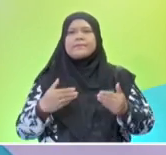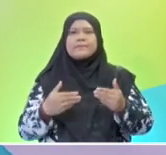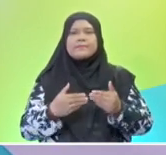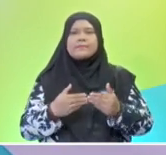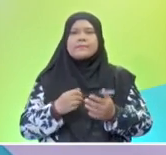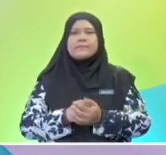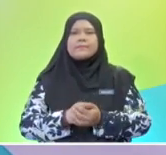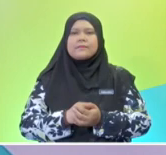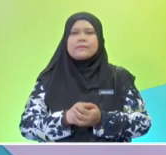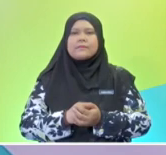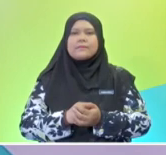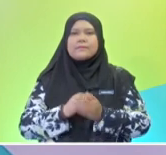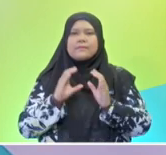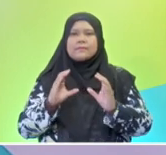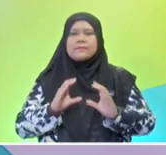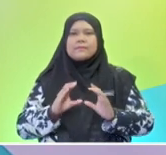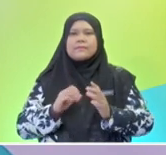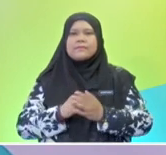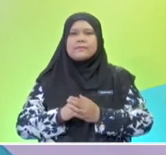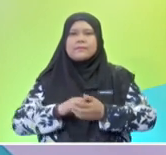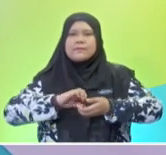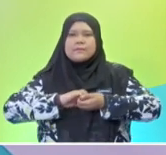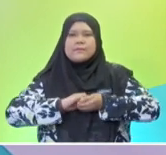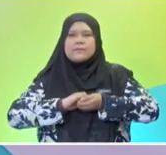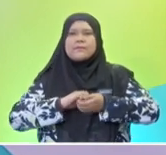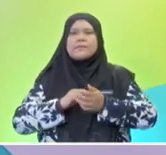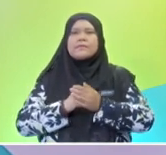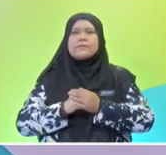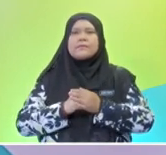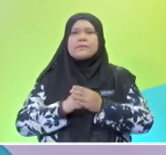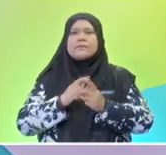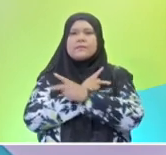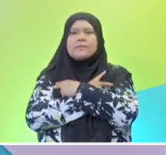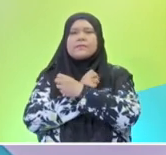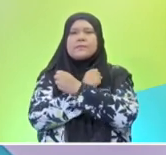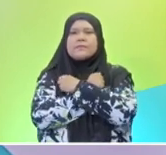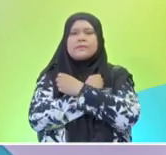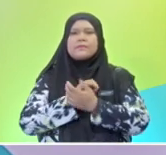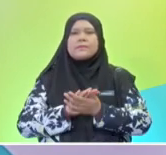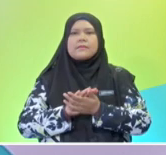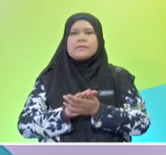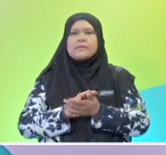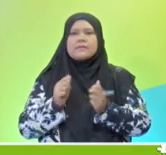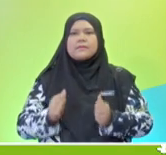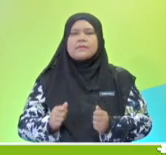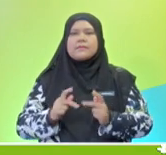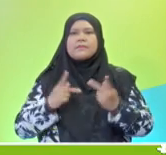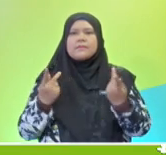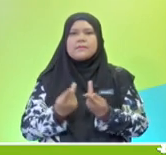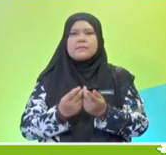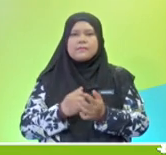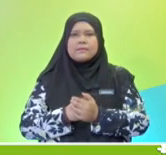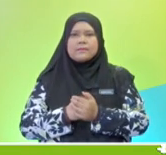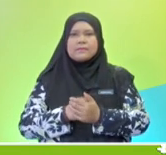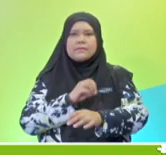mengeratkan kasih sayang sesama ahli keluarga. Baik, yang pertama, mematuhi nasihat ibu